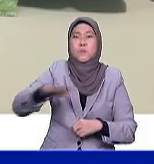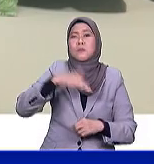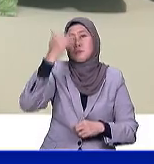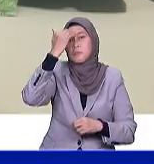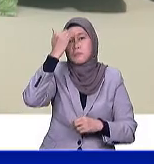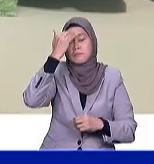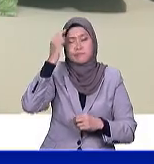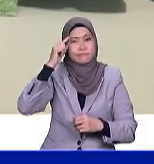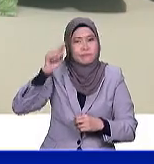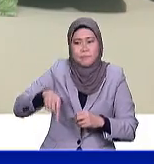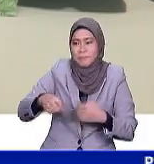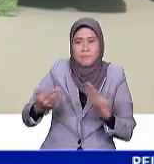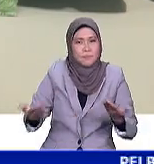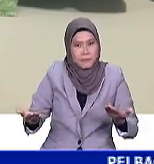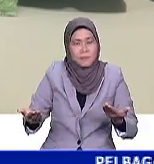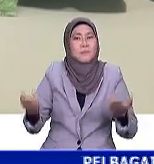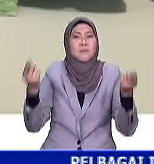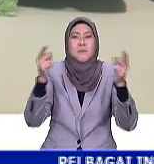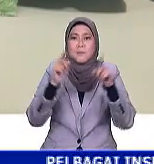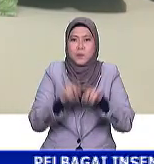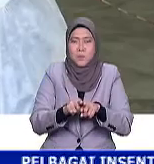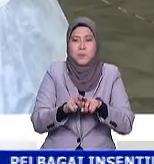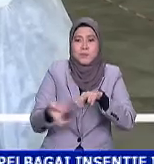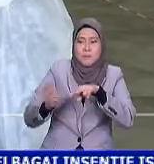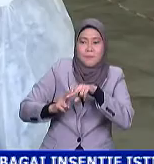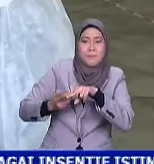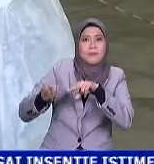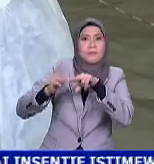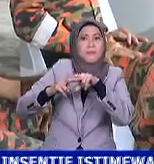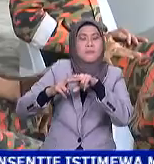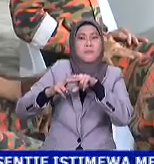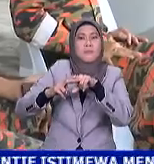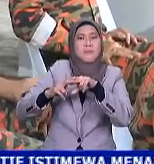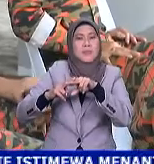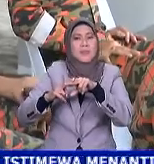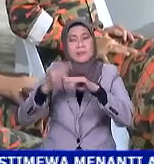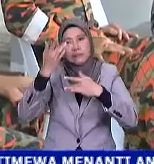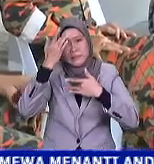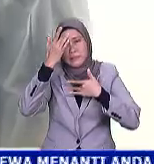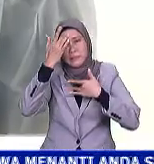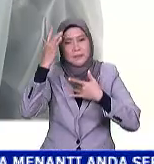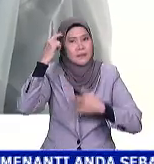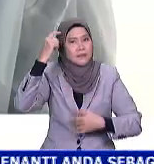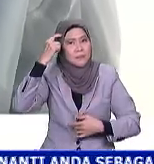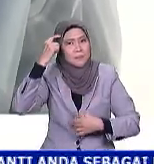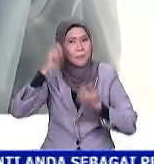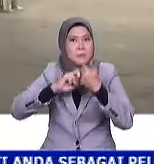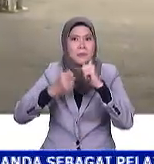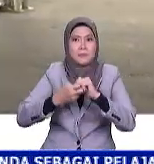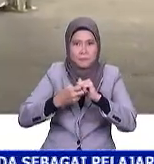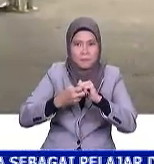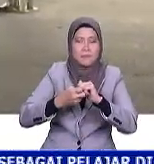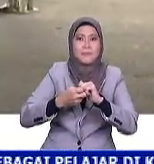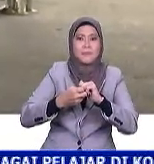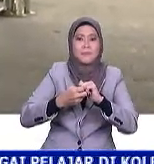di luar jangkaan dan berlaku peningkatan masalah kesihatan mental seperti anxiety dan